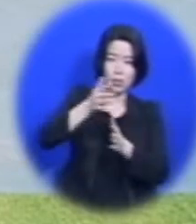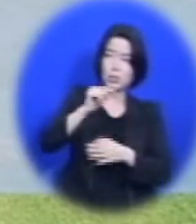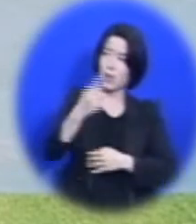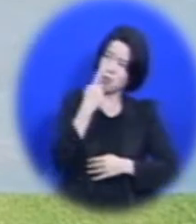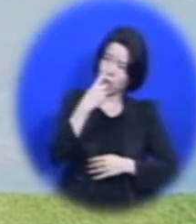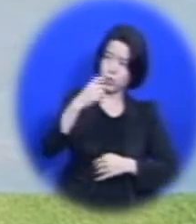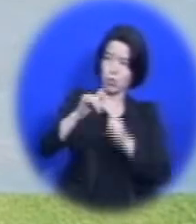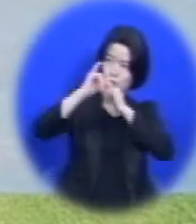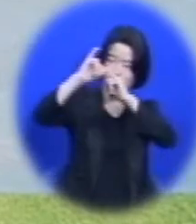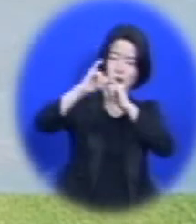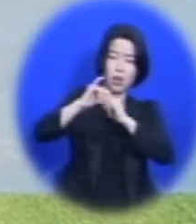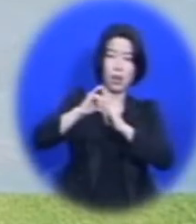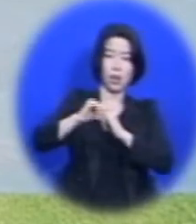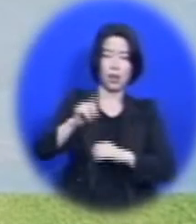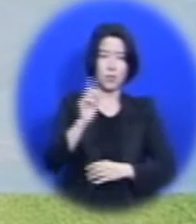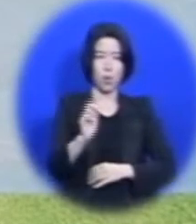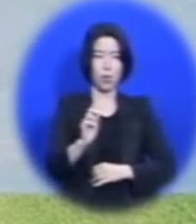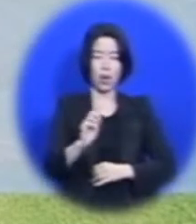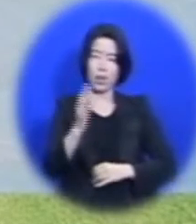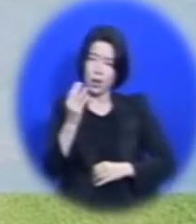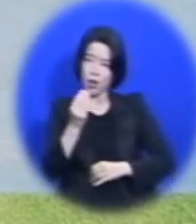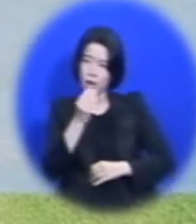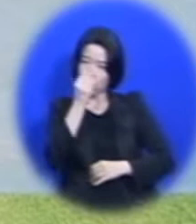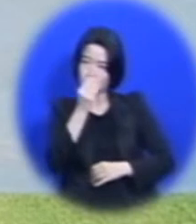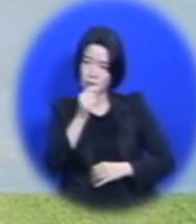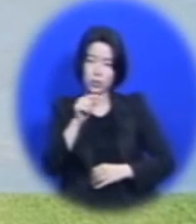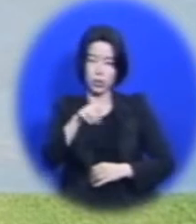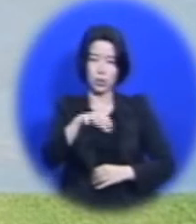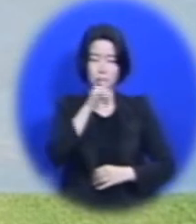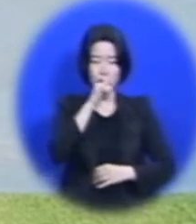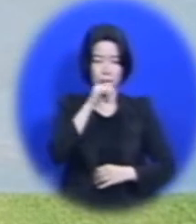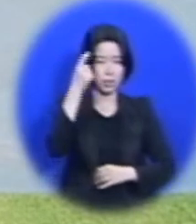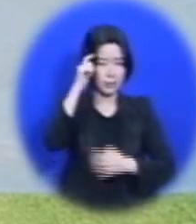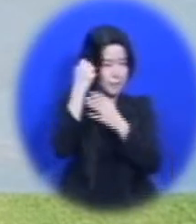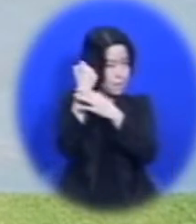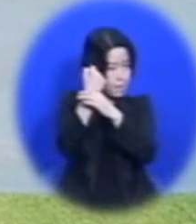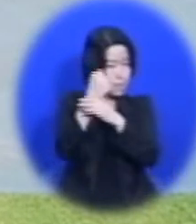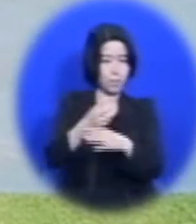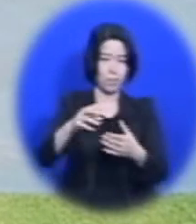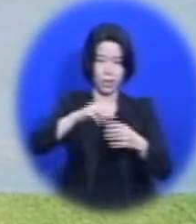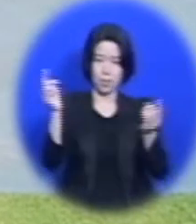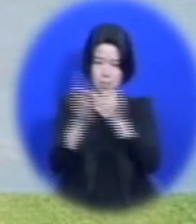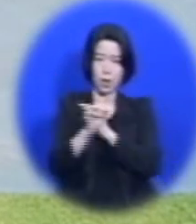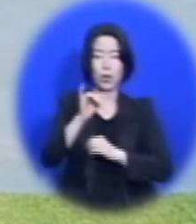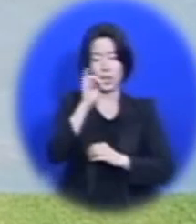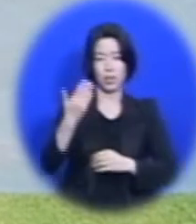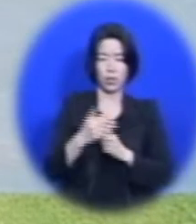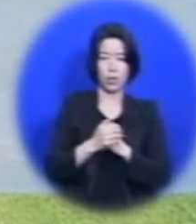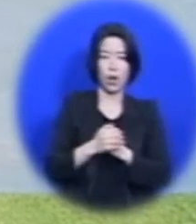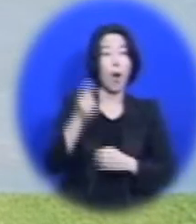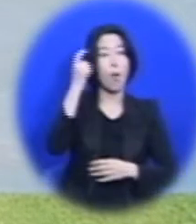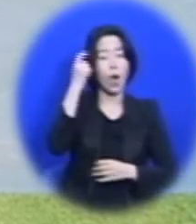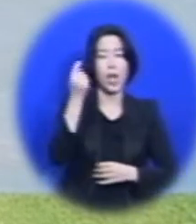것이고 위대한 것이고 뭔가 신성이 거기에 있다고 생각하는 이런 고정관념을 뜯어 바꿔야 된다. 왜?